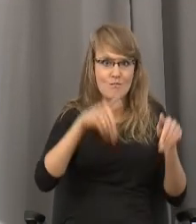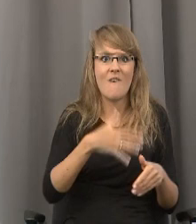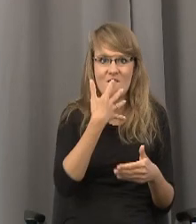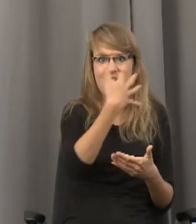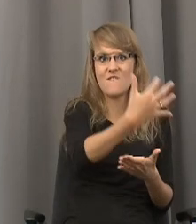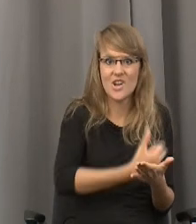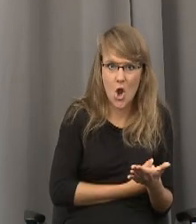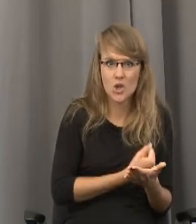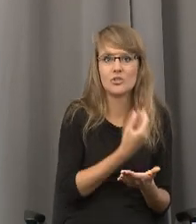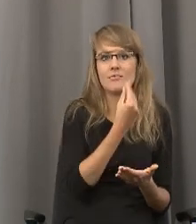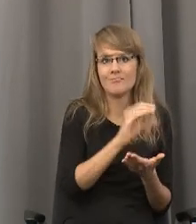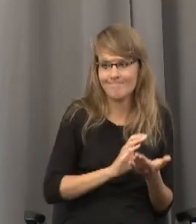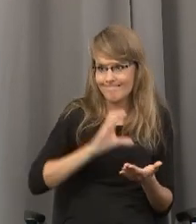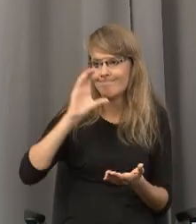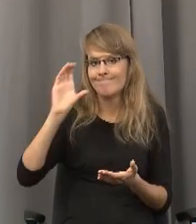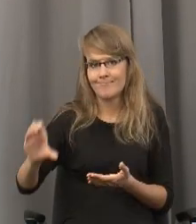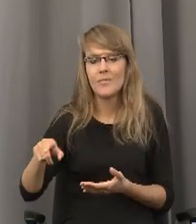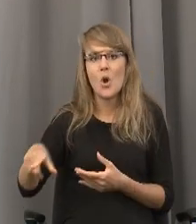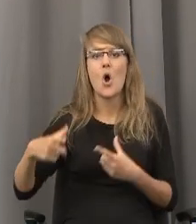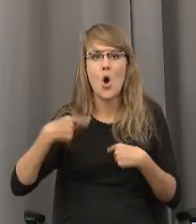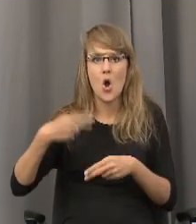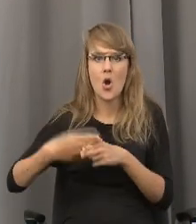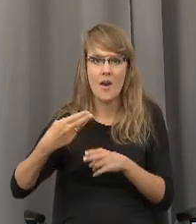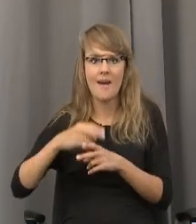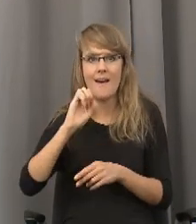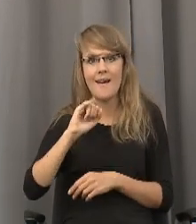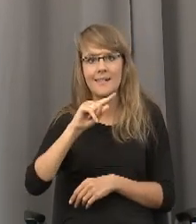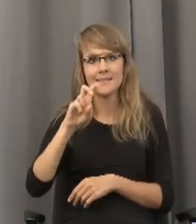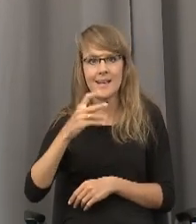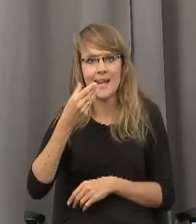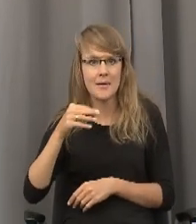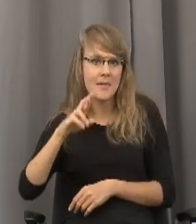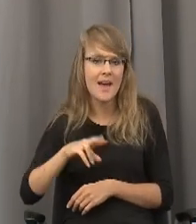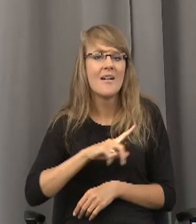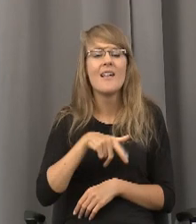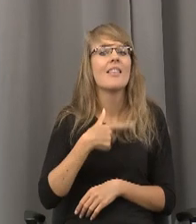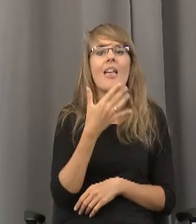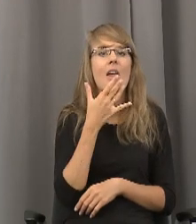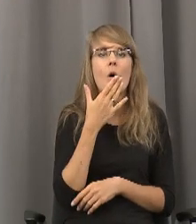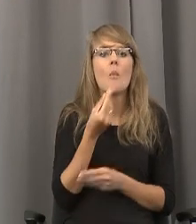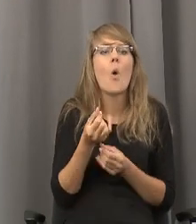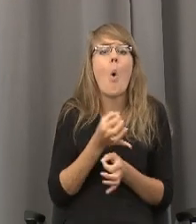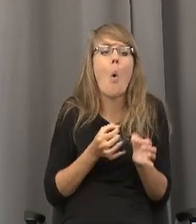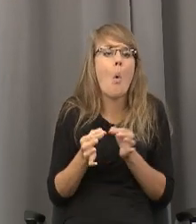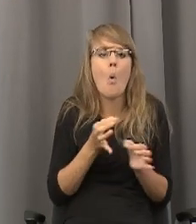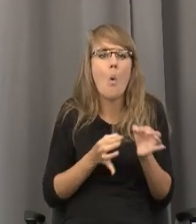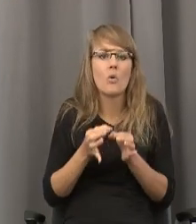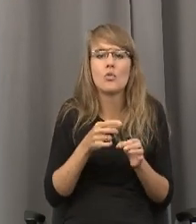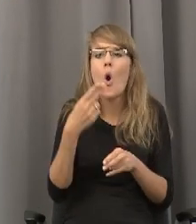na przeznaczenie ich oczywiście także na osoby chore na chorobę Alzheimera, bo nie mówimy o czynieniu oszczędności na osobach chorych,